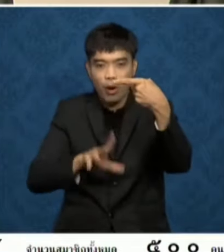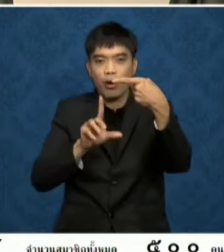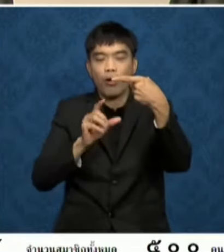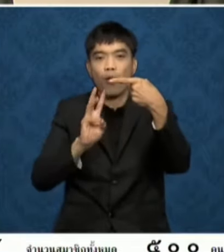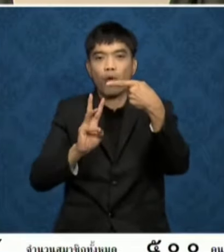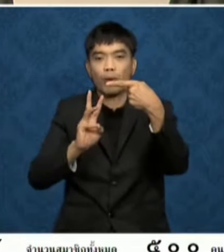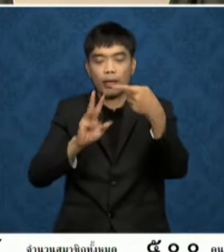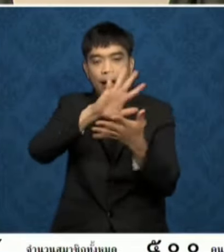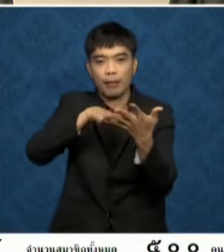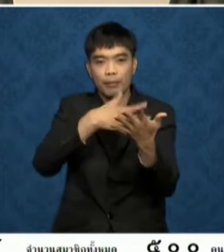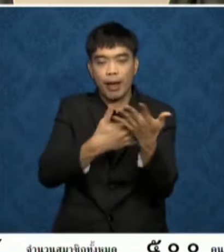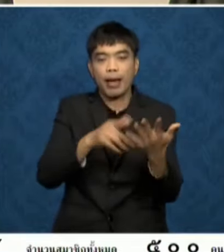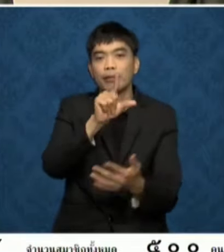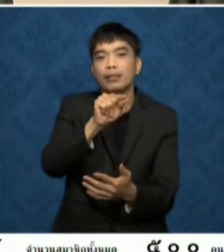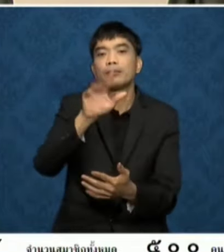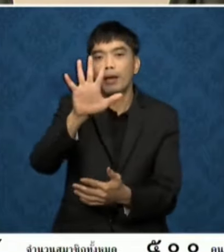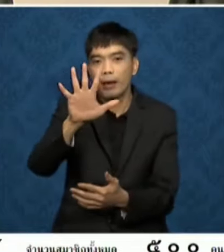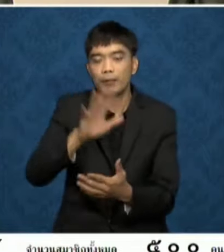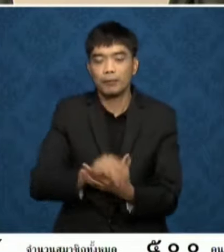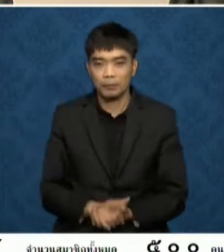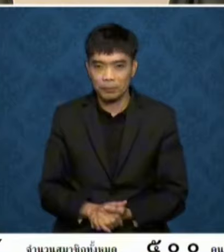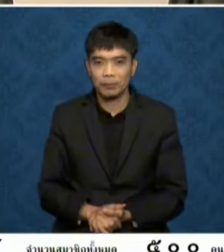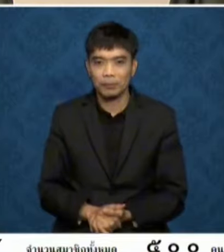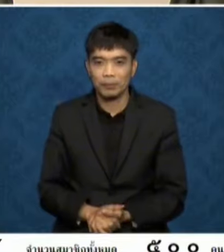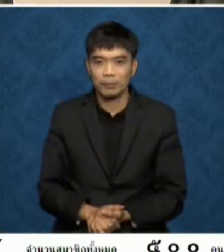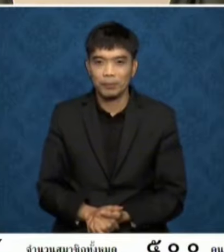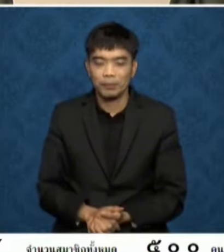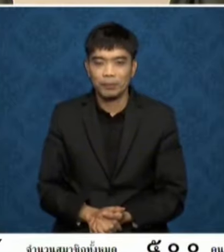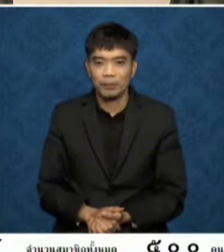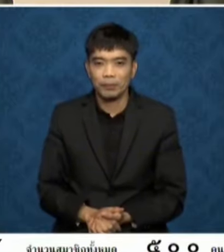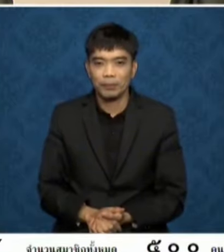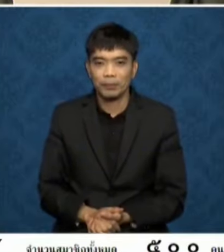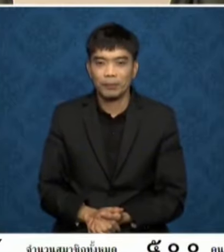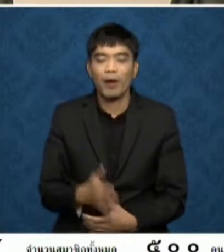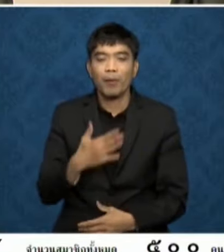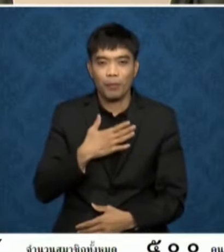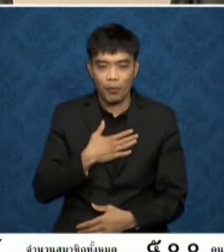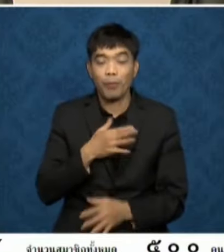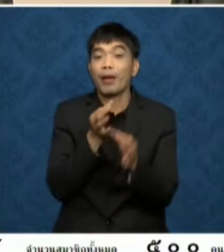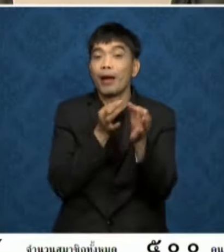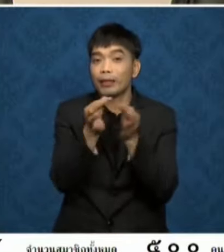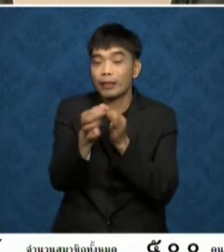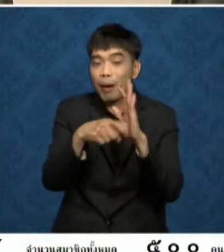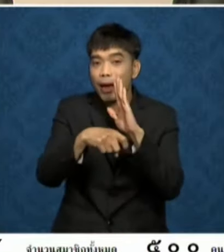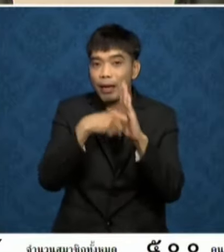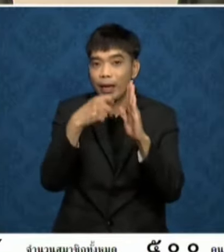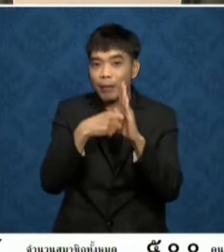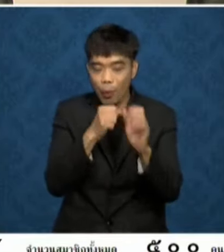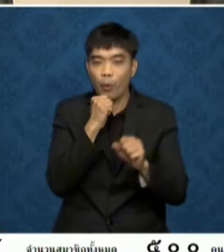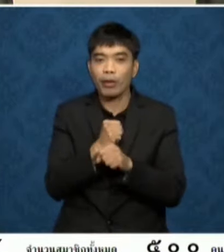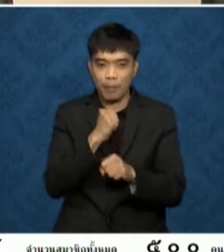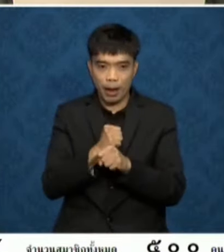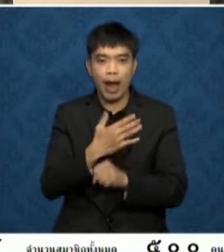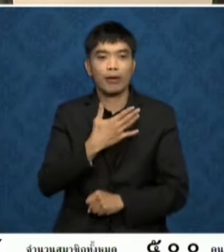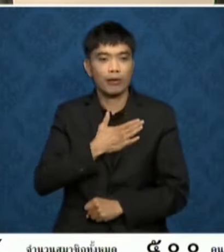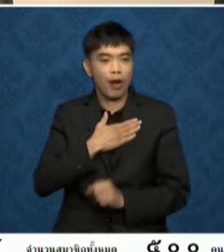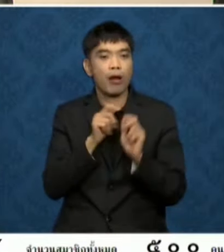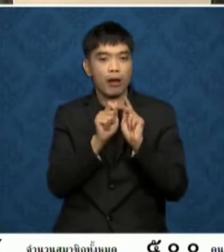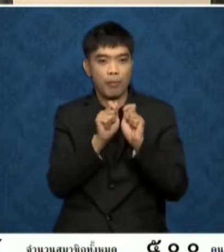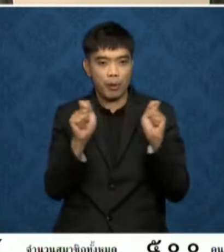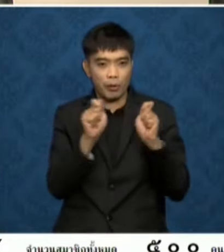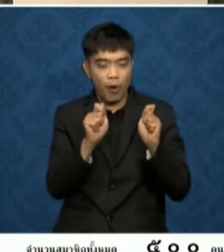นี่เป็นข้อมูลเบื้องต้นนะคะที่ดิฉันจะได้รับมาจากการทำงานในชั้นอนุกรรมาธิการแล้วก็